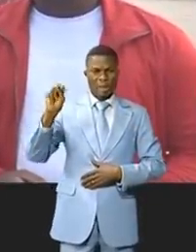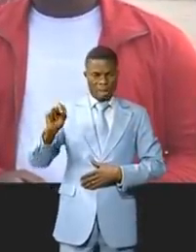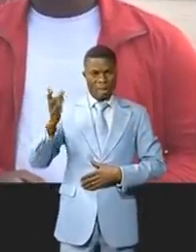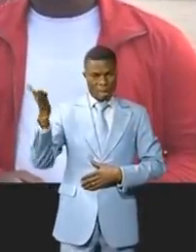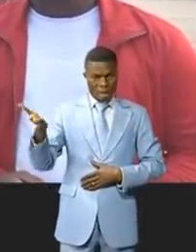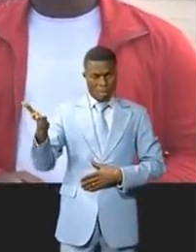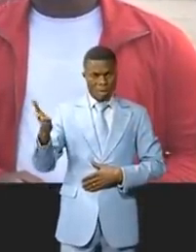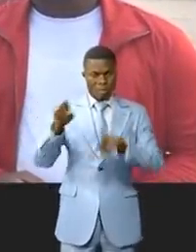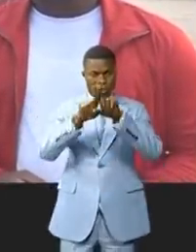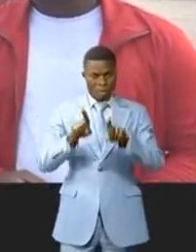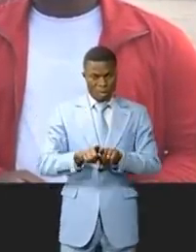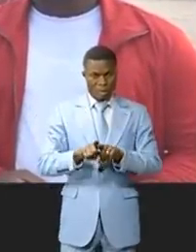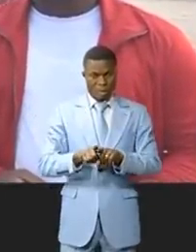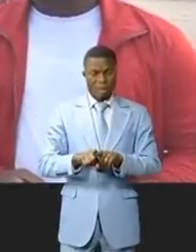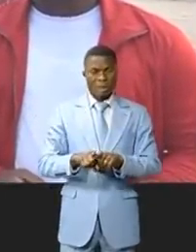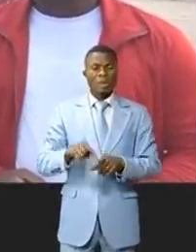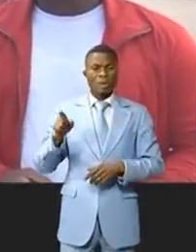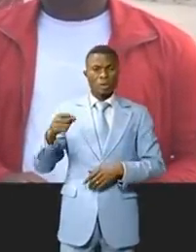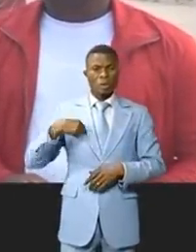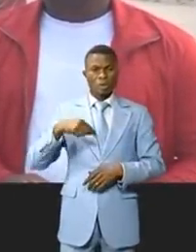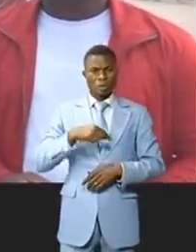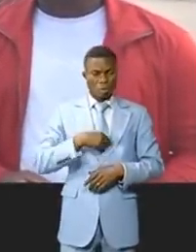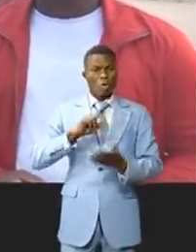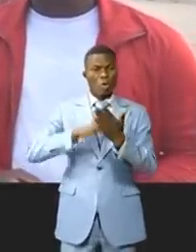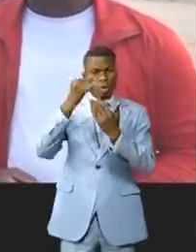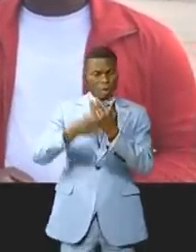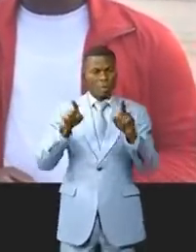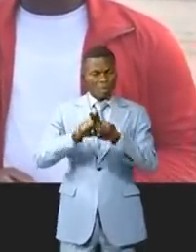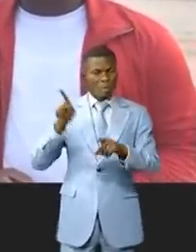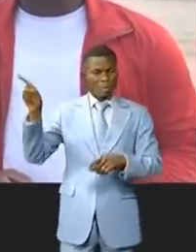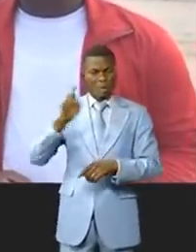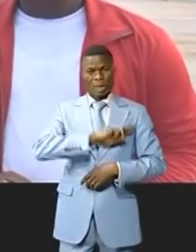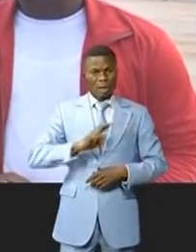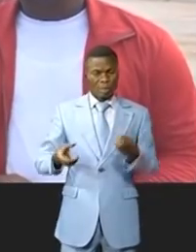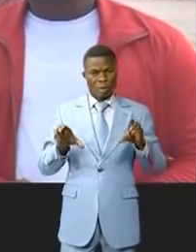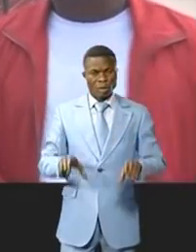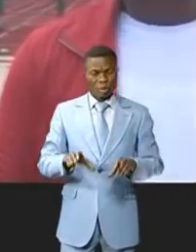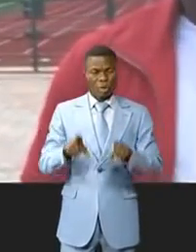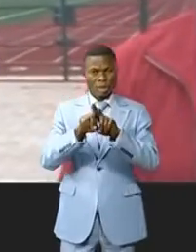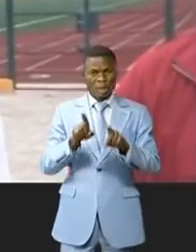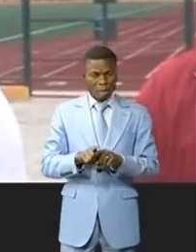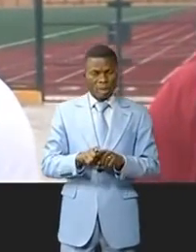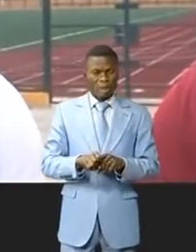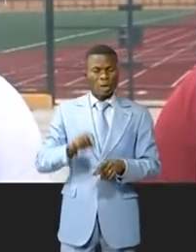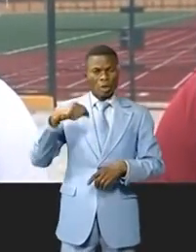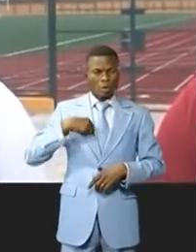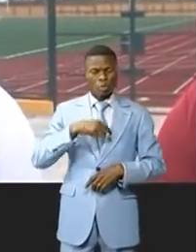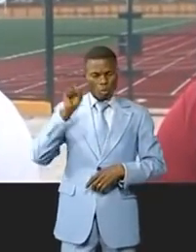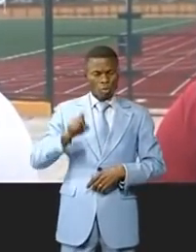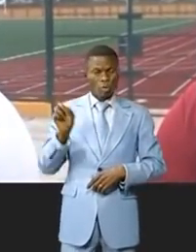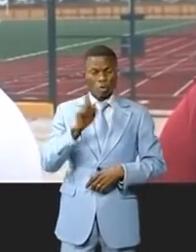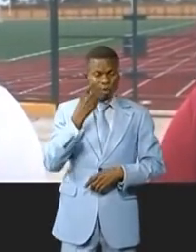Et voilà, comme nous avons les mêmes projets chez nous en RDC, il a été de notre obligation de